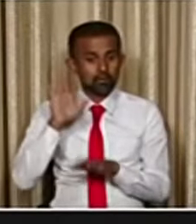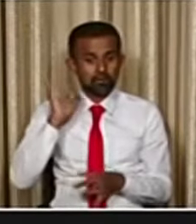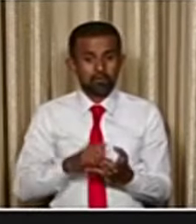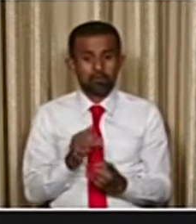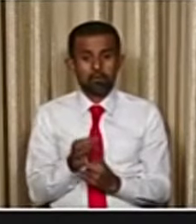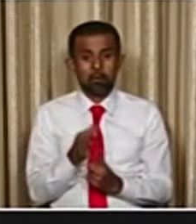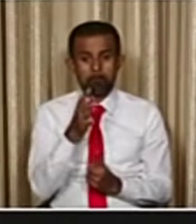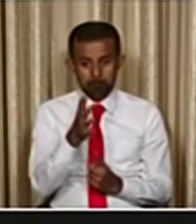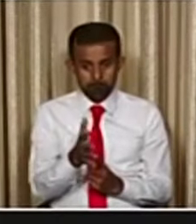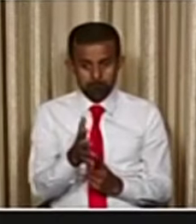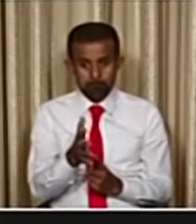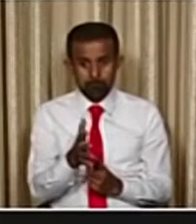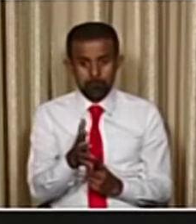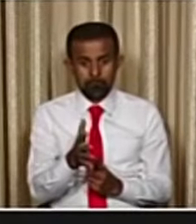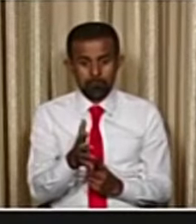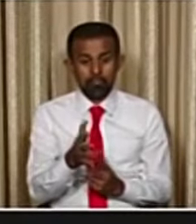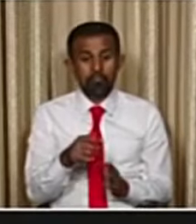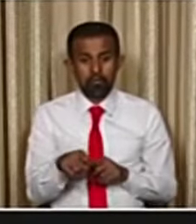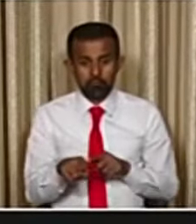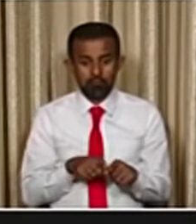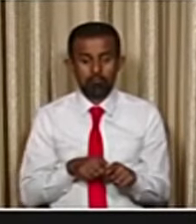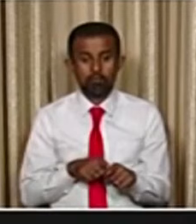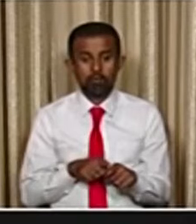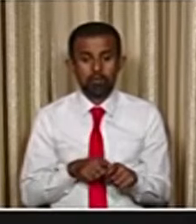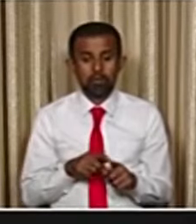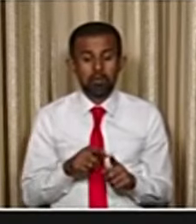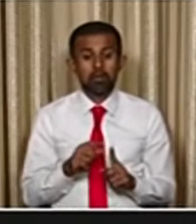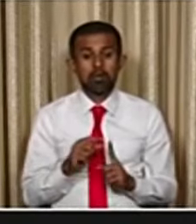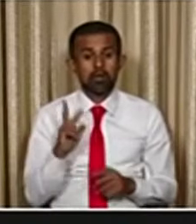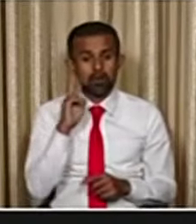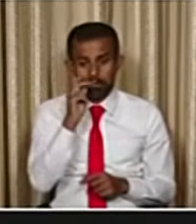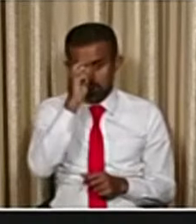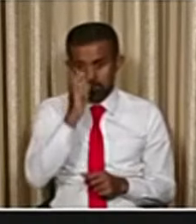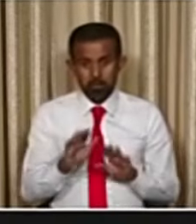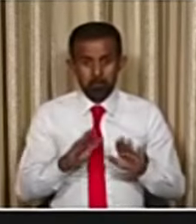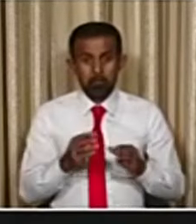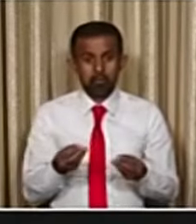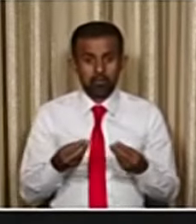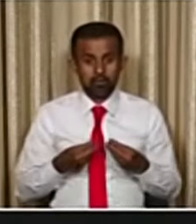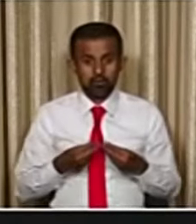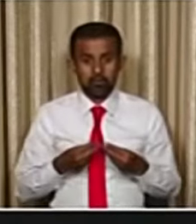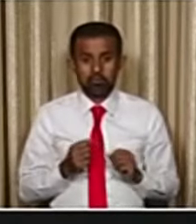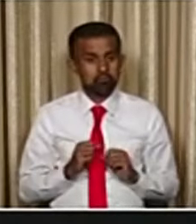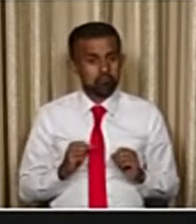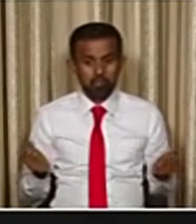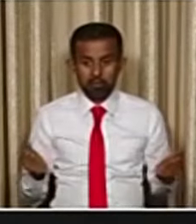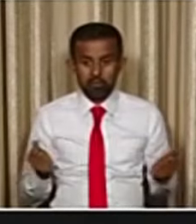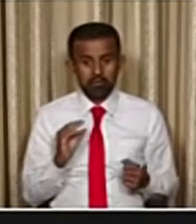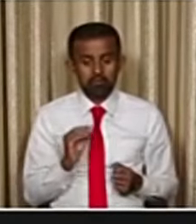සජිත් ප්‍රේමදාස මහත්මයාව කිසියම්ම කෙනෙක් මේ විදිහම මේ පාලනේ රනිල් වික්‍රමසිංහත්තුමා මේ පාලනේ ගන්න ක්‍රමය ගන්න නැතුව